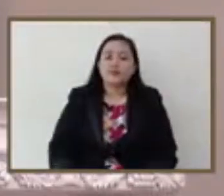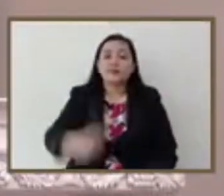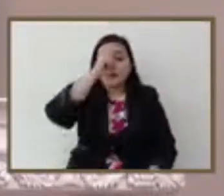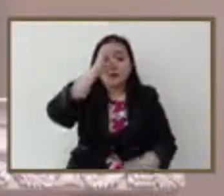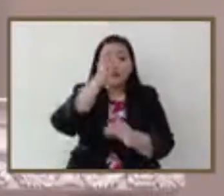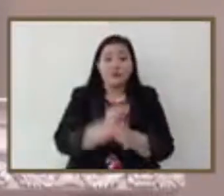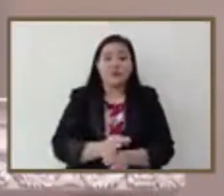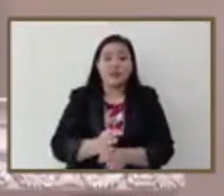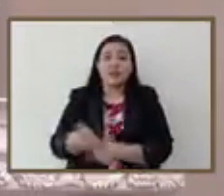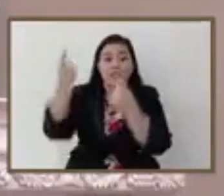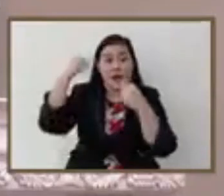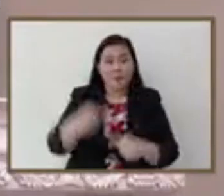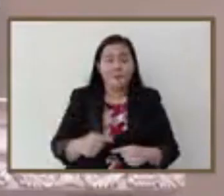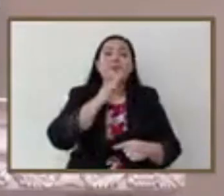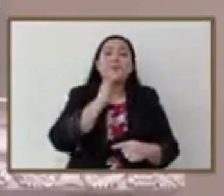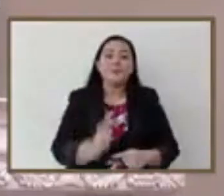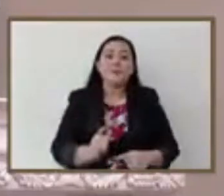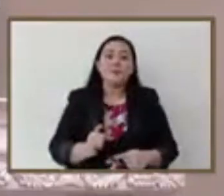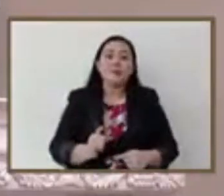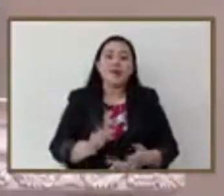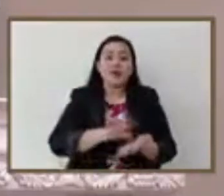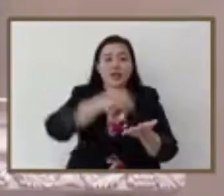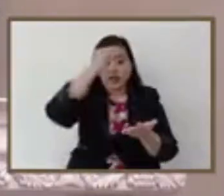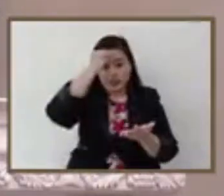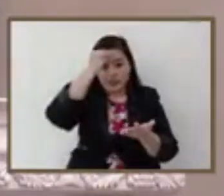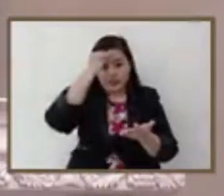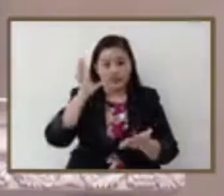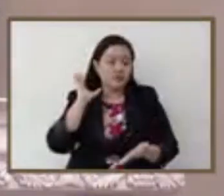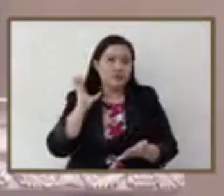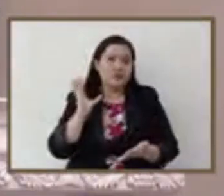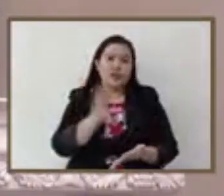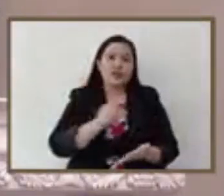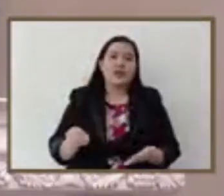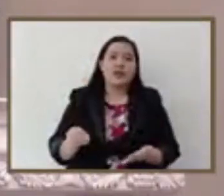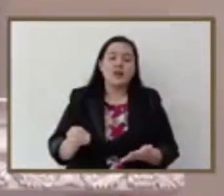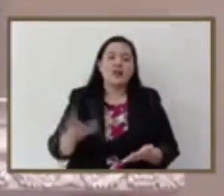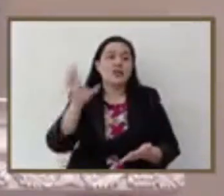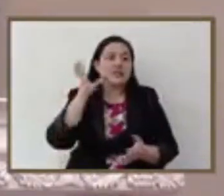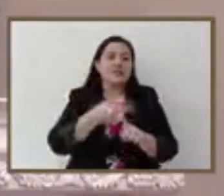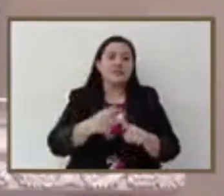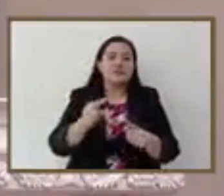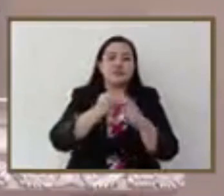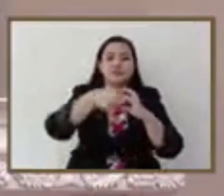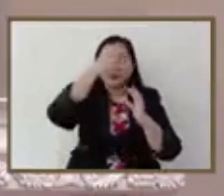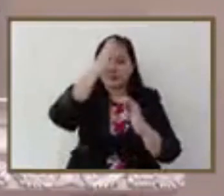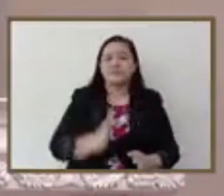what? Word of God. You see, kaya nga imagine kung anong buhay meron po tayo, mga kapatid, kung tayo'y sumasagana ng salita